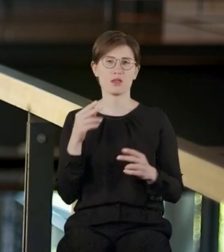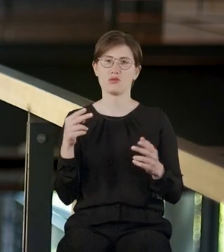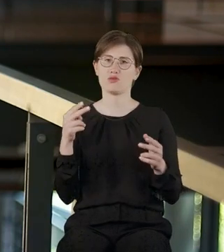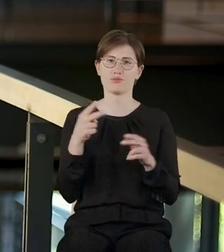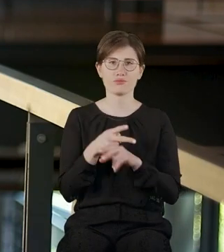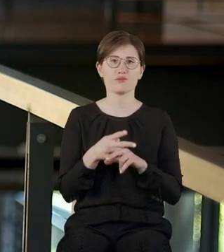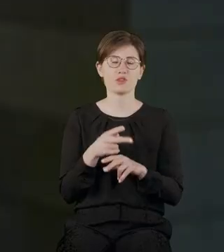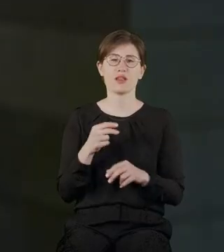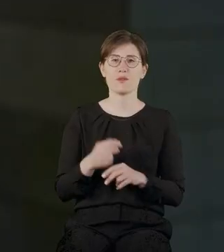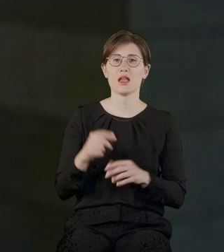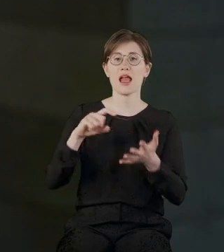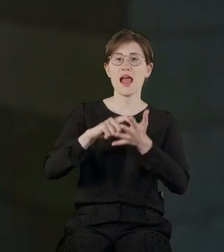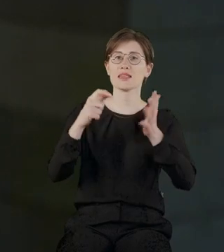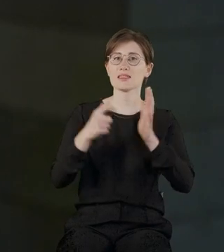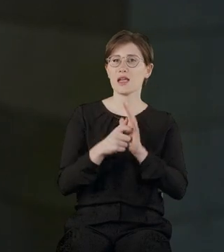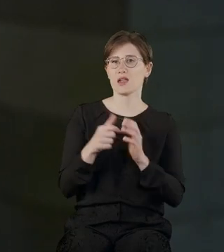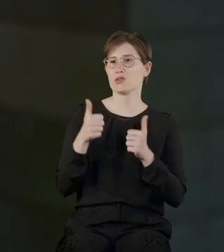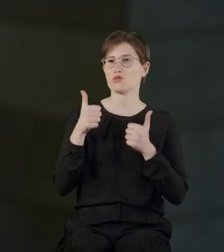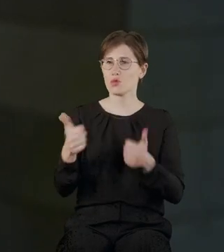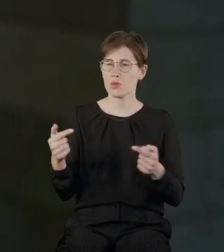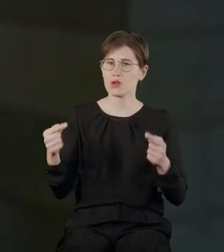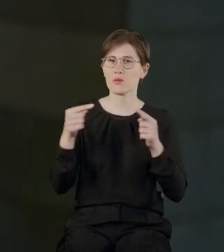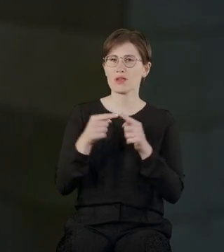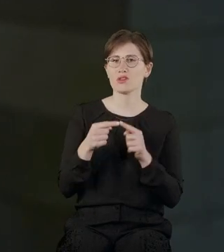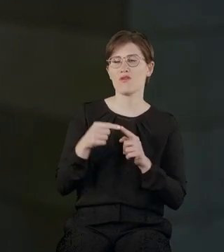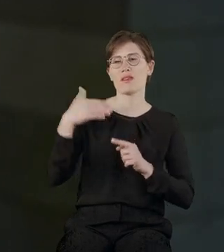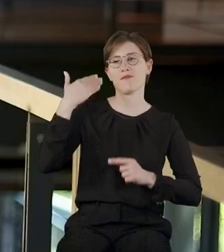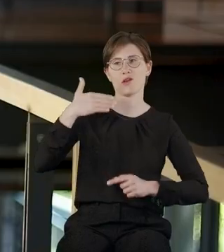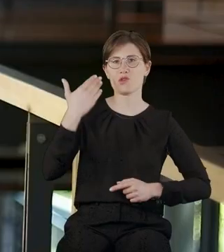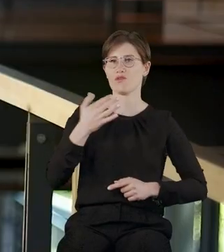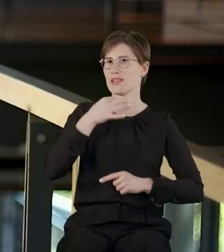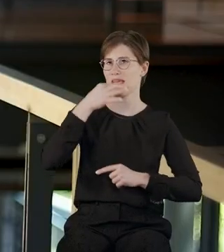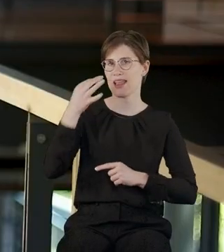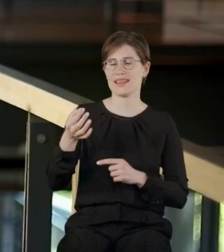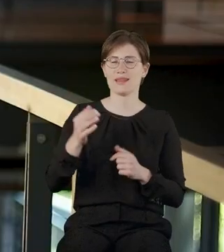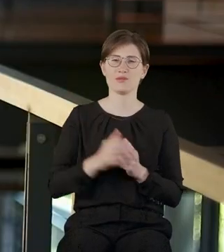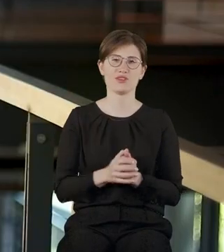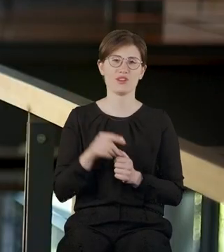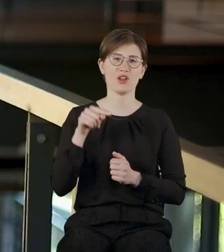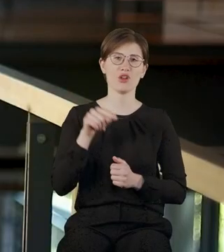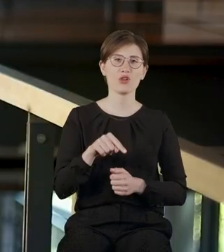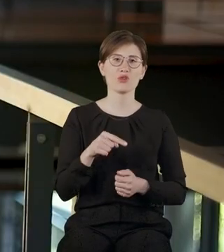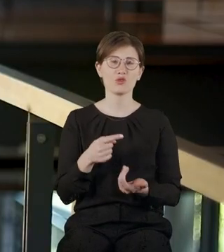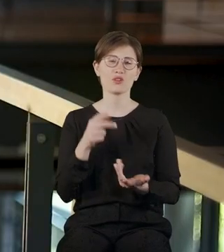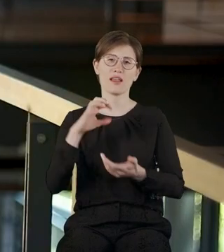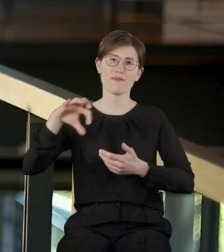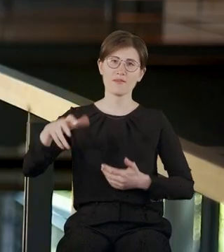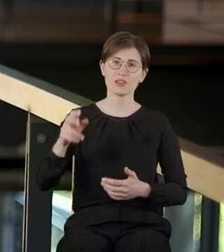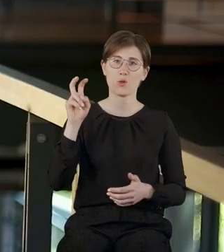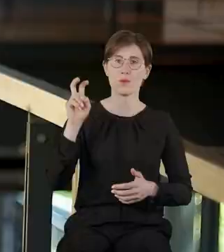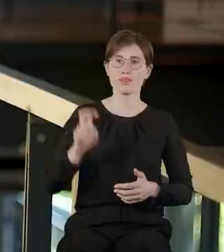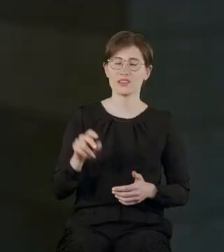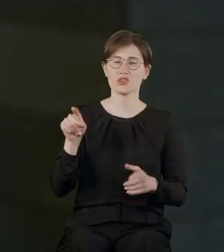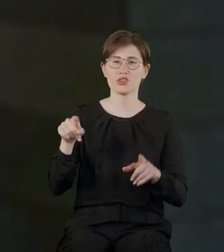świetnie przygotowanych salach z najlepszą kadrą akademicką. Studiowanie na Wydziale Humanistycznym to także możliwość odbycia wielu